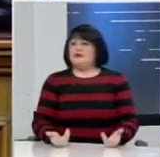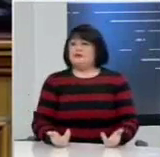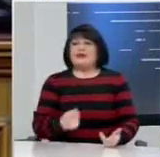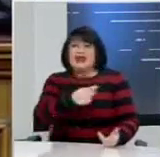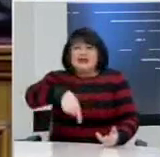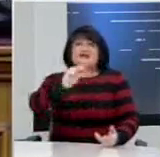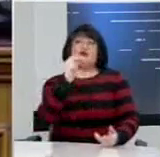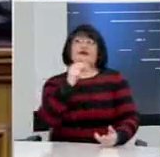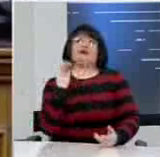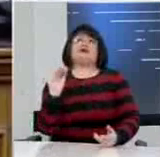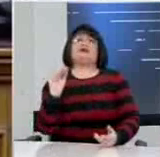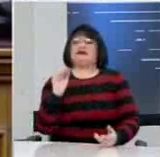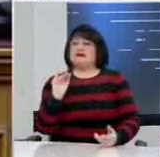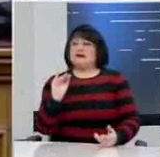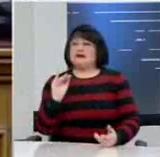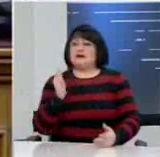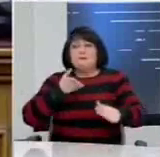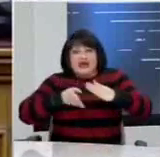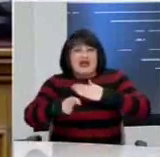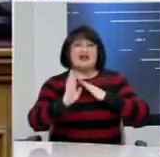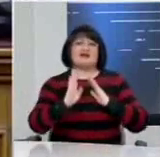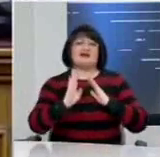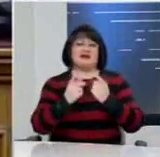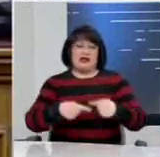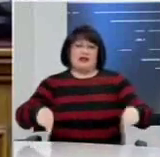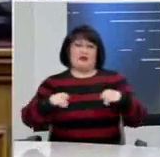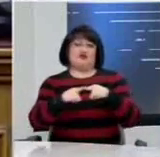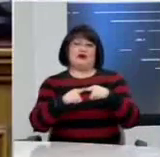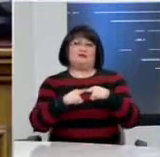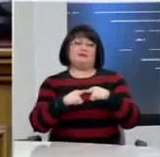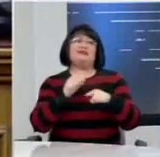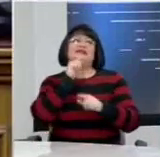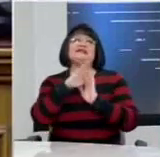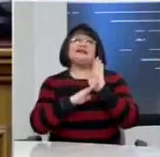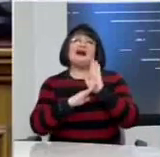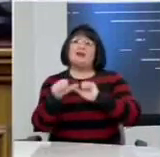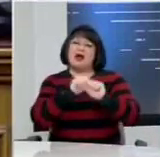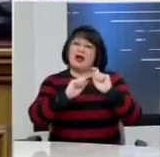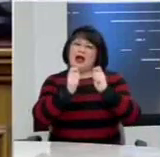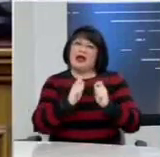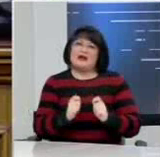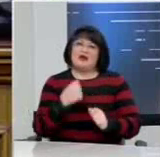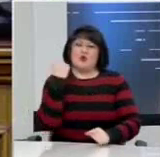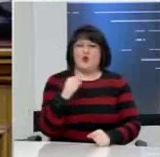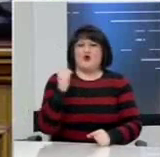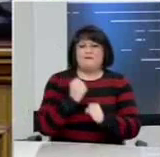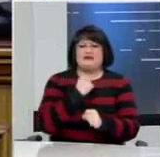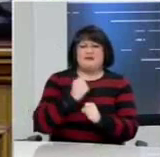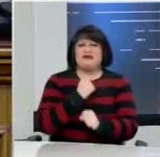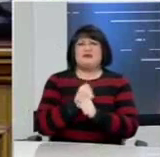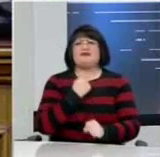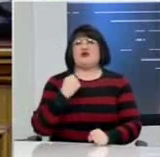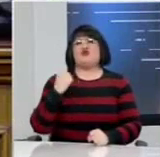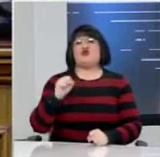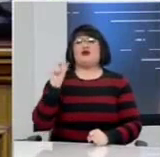ζητήσατε και ζήσατε μέσα στην αίθουσα της Βουλής την επίμονη άρνηση της